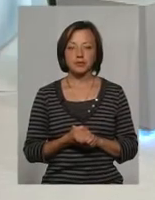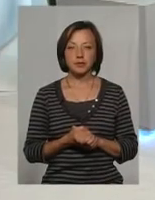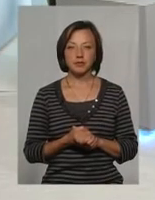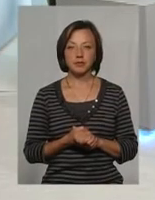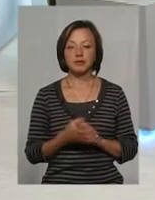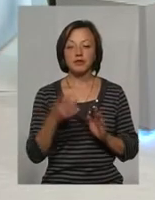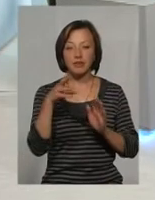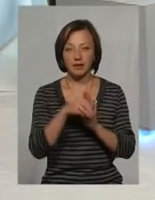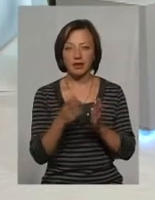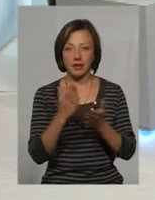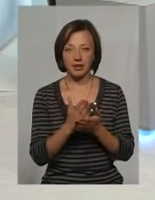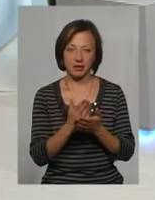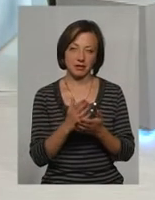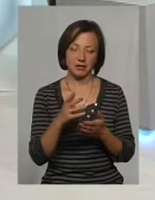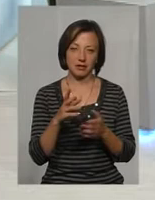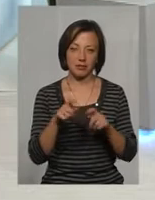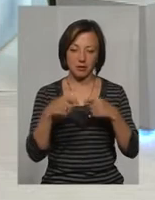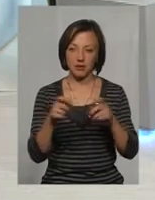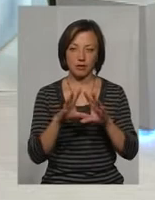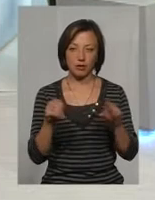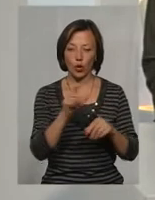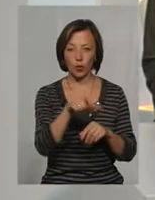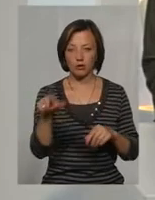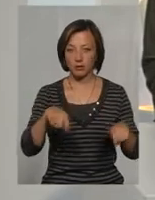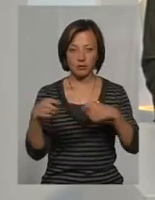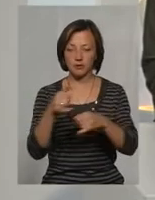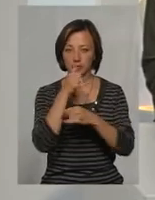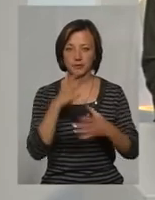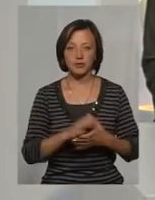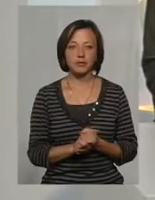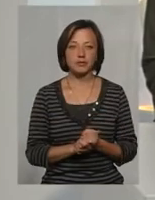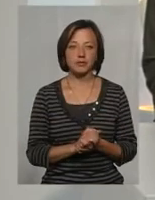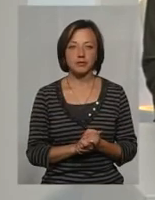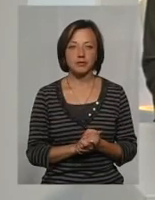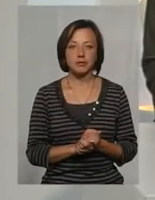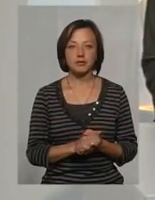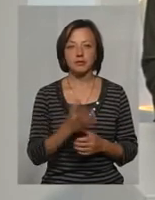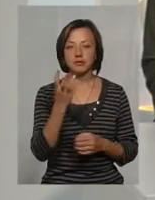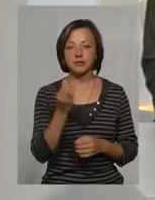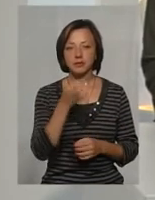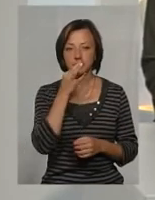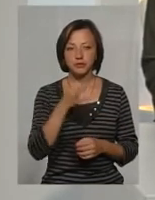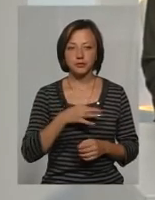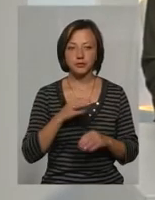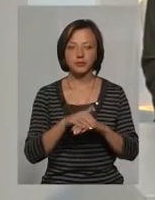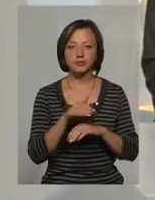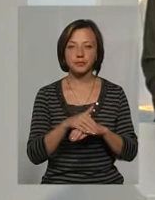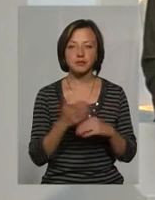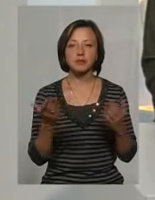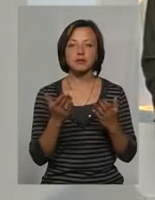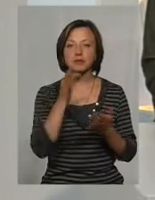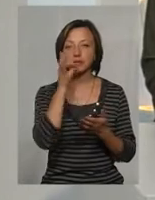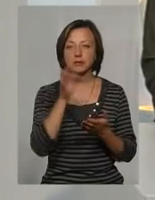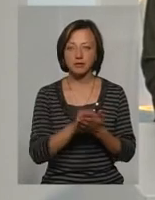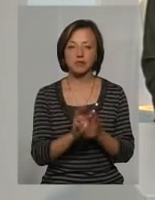тримає в собі, содержить токсин. І ще хотілося б звернутися до пані Олександри. Скажіть, будь ласка, все ж таки, яку